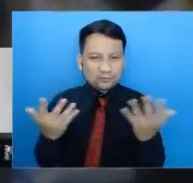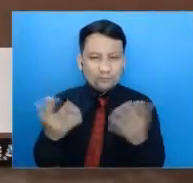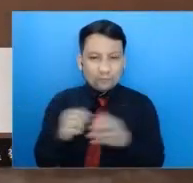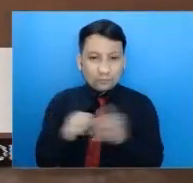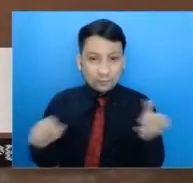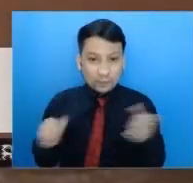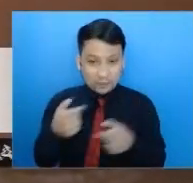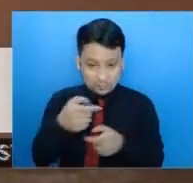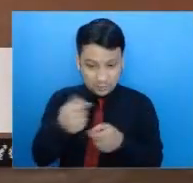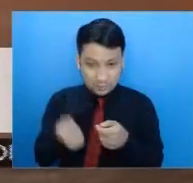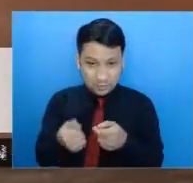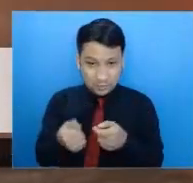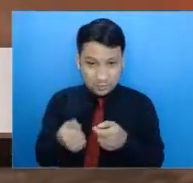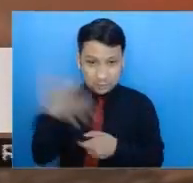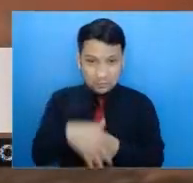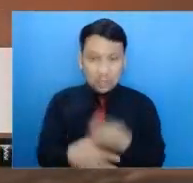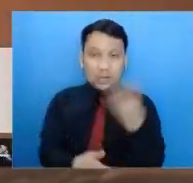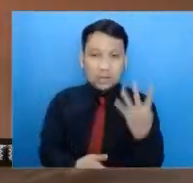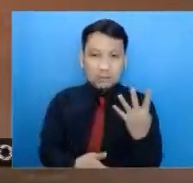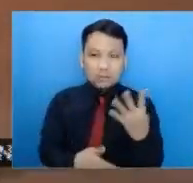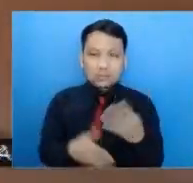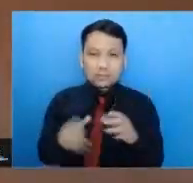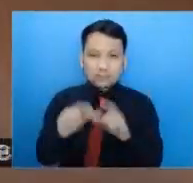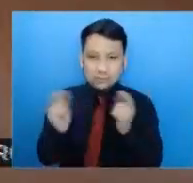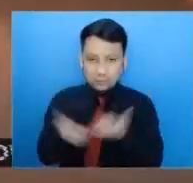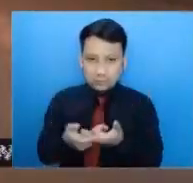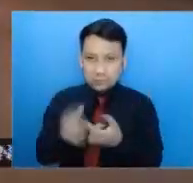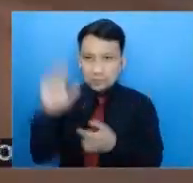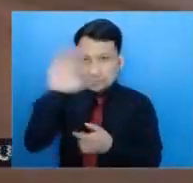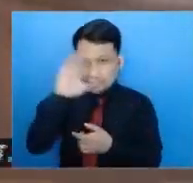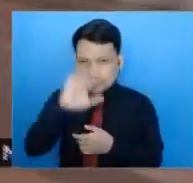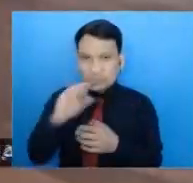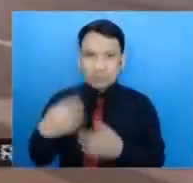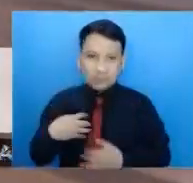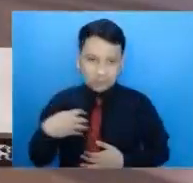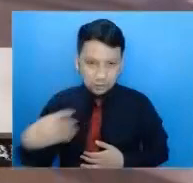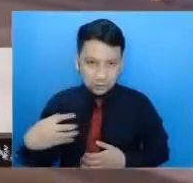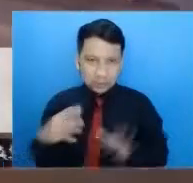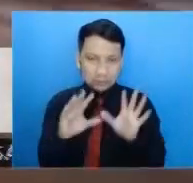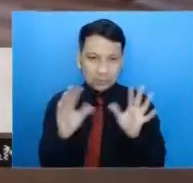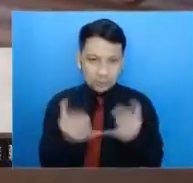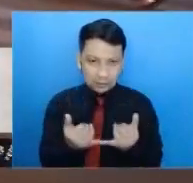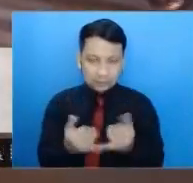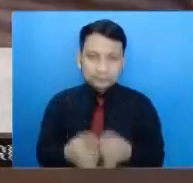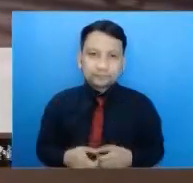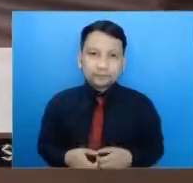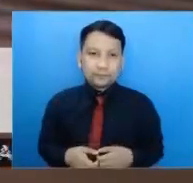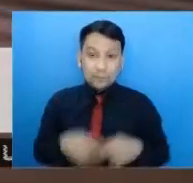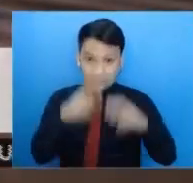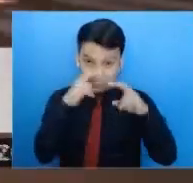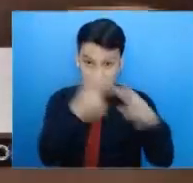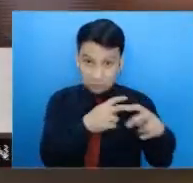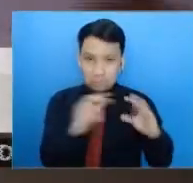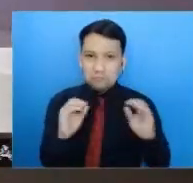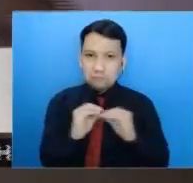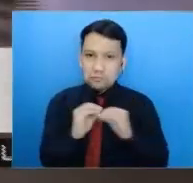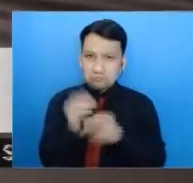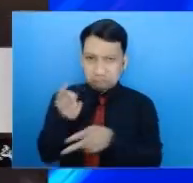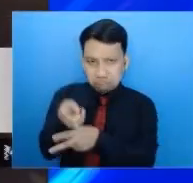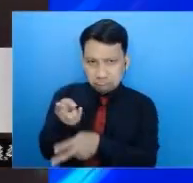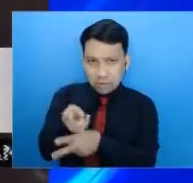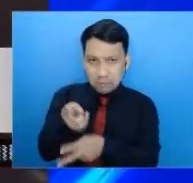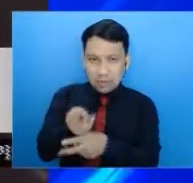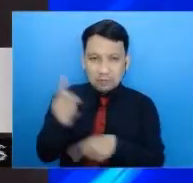bomb. Apat na gang ng mga kabataan ang tinutugis ngayon ng mga pulis at barangay official. At mas higpitan na raw nila ang pagbabantay para hindi na sila